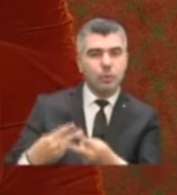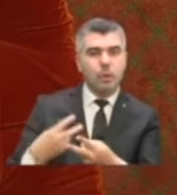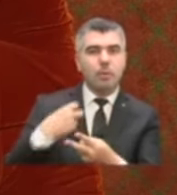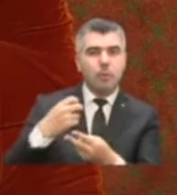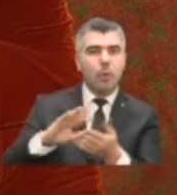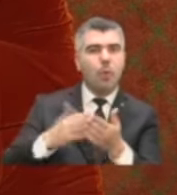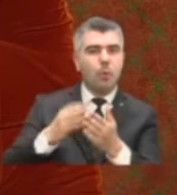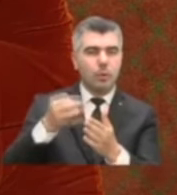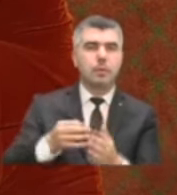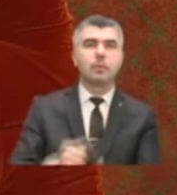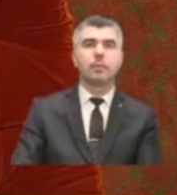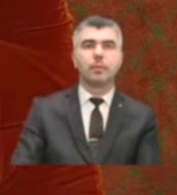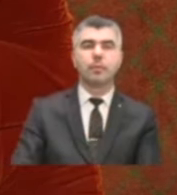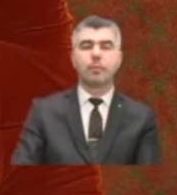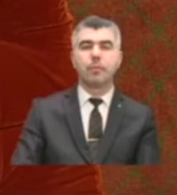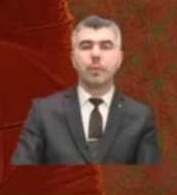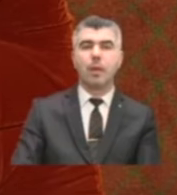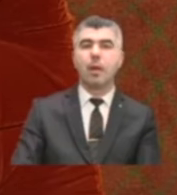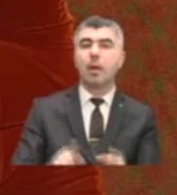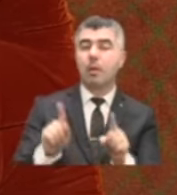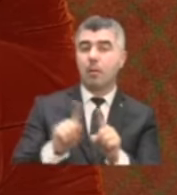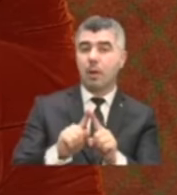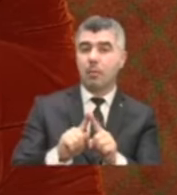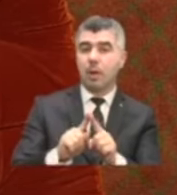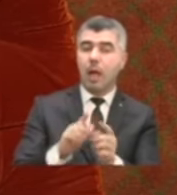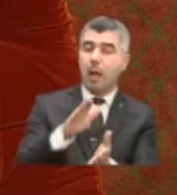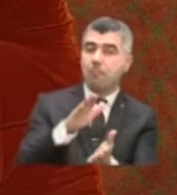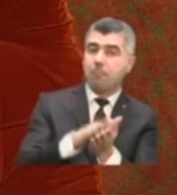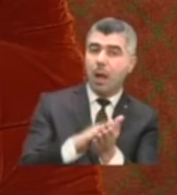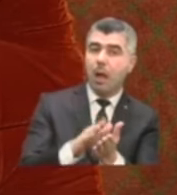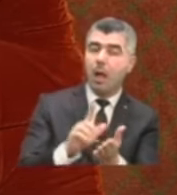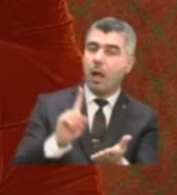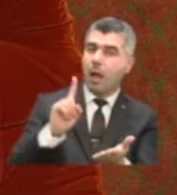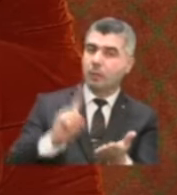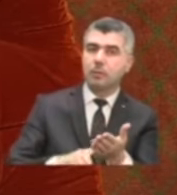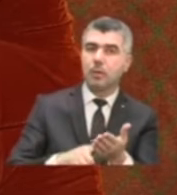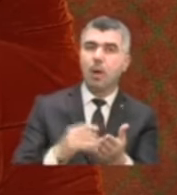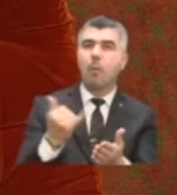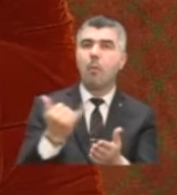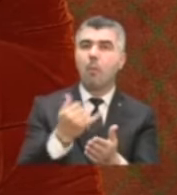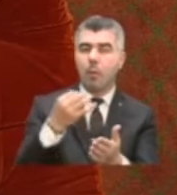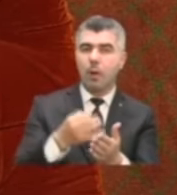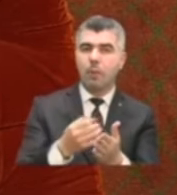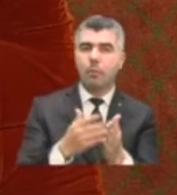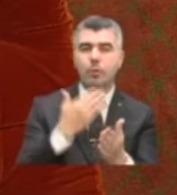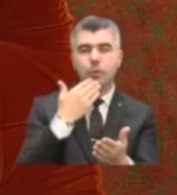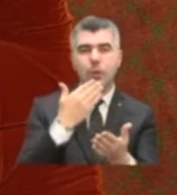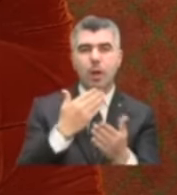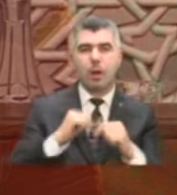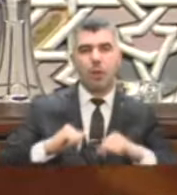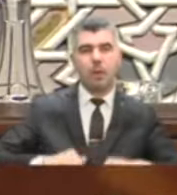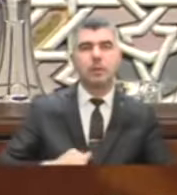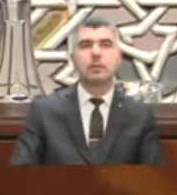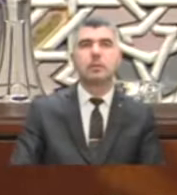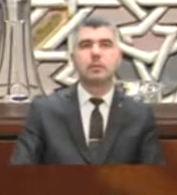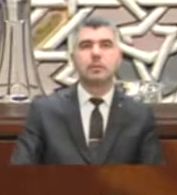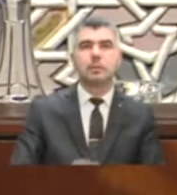ديال التكرير، اولا الوفاء بالالتزامات ديال التخزين ديال النفط الخام القانونيه. شكرا السيد.